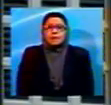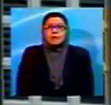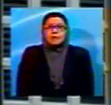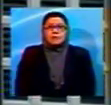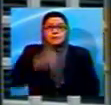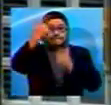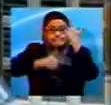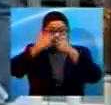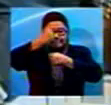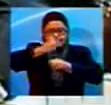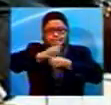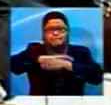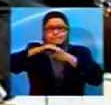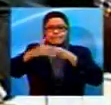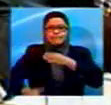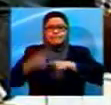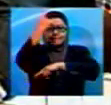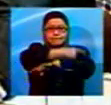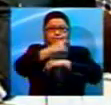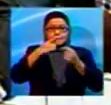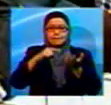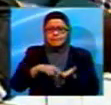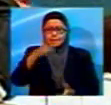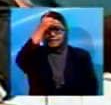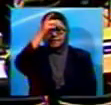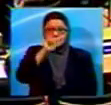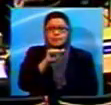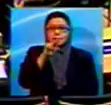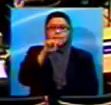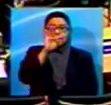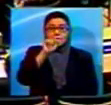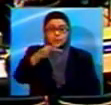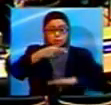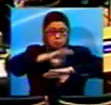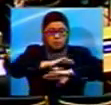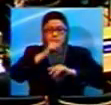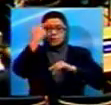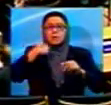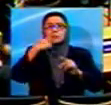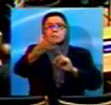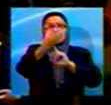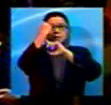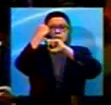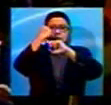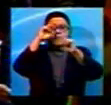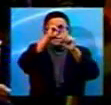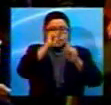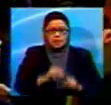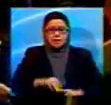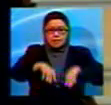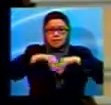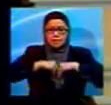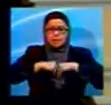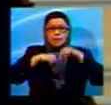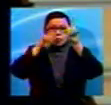lawatan kerjanya yang berakhir hari ini Datuk Seri Hanifah berpuas hati kerana ia mencapai matlamat iaitu menerima sokongan dua per3a anggota